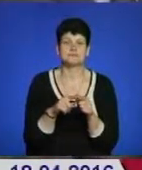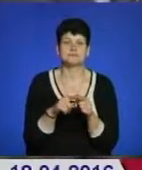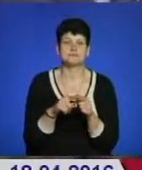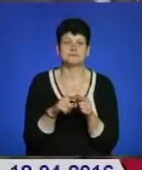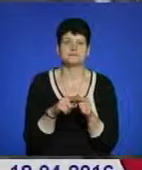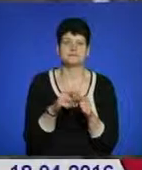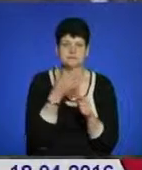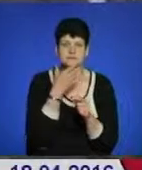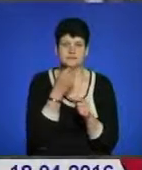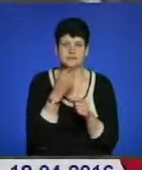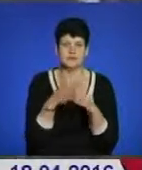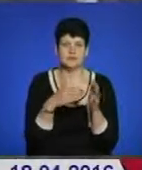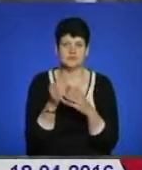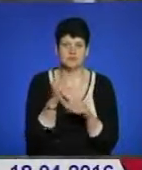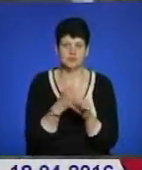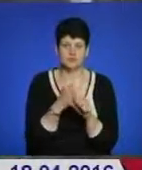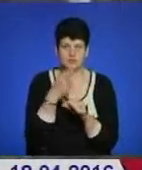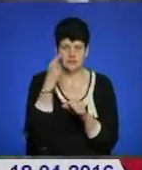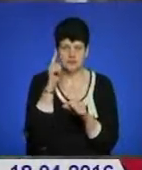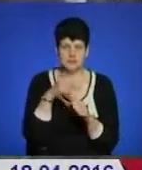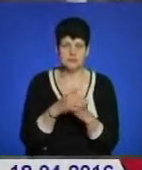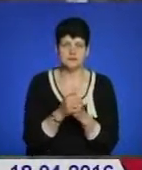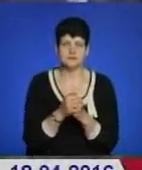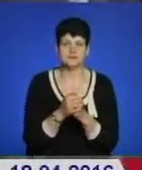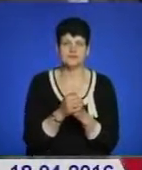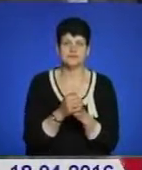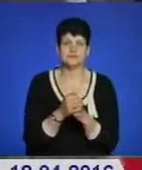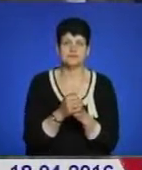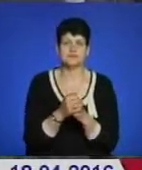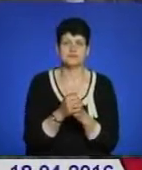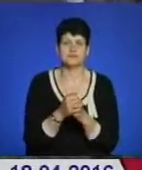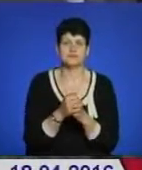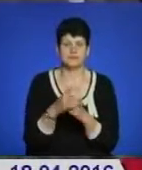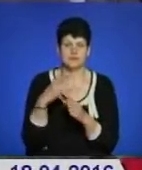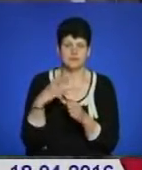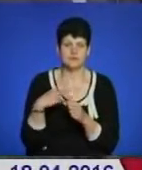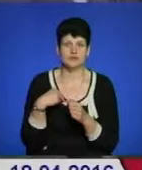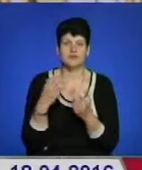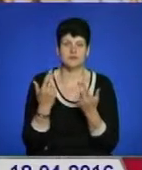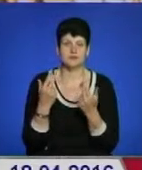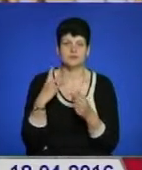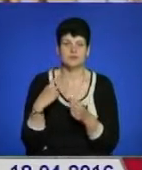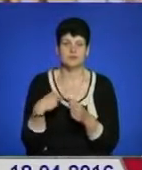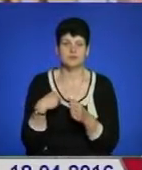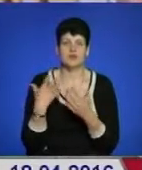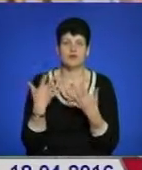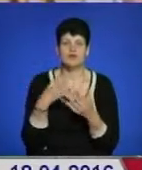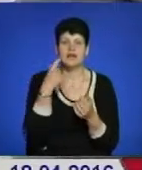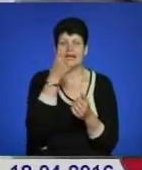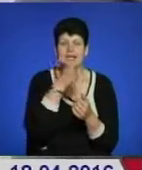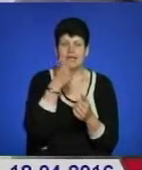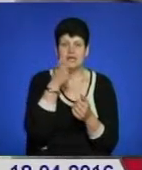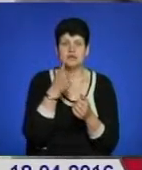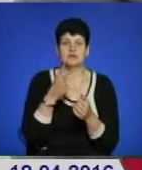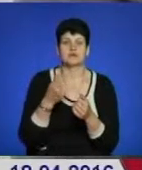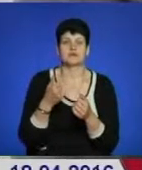Ой, які красиві, це ручна робота, ви знаєте, так? Так. Ось, дивіться. Це донькам своїм? Це донькам. Вже понад рік чоловік з дружиною та